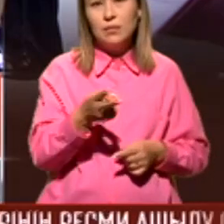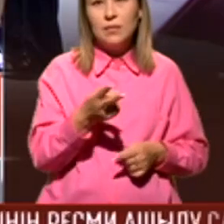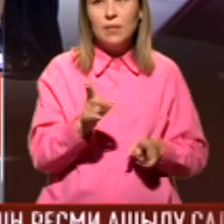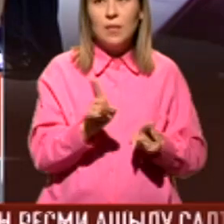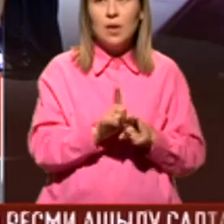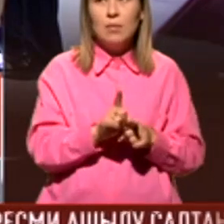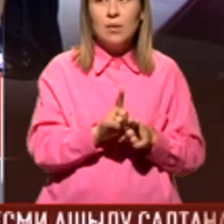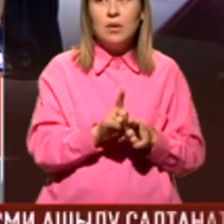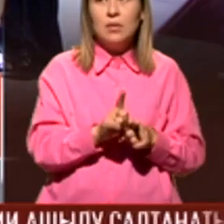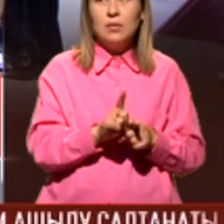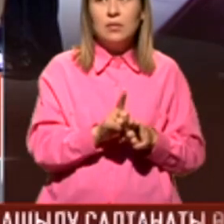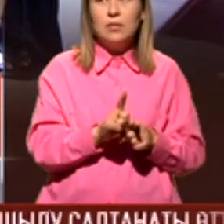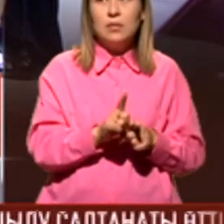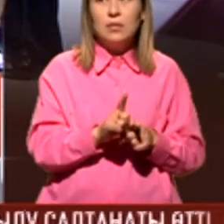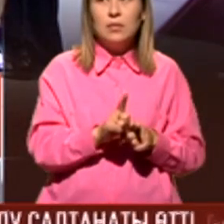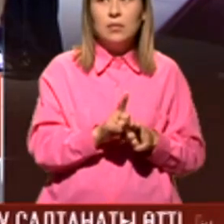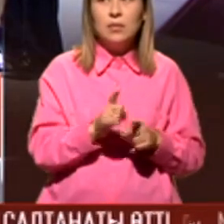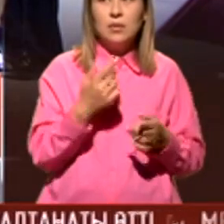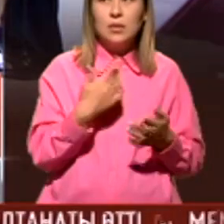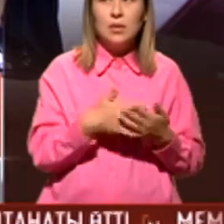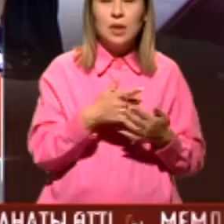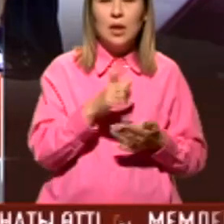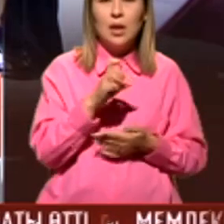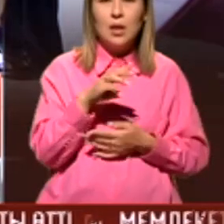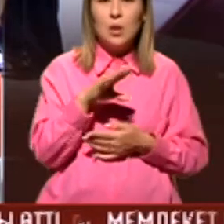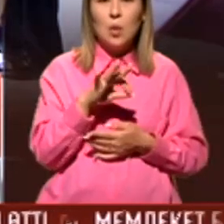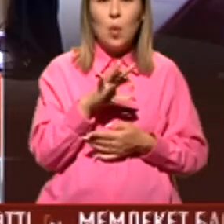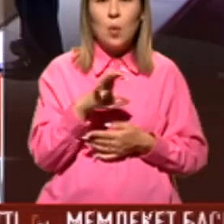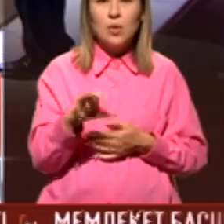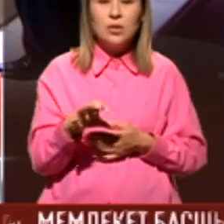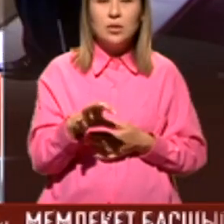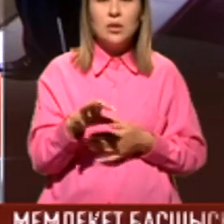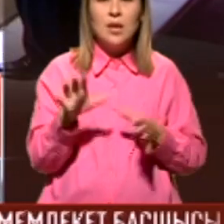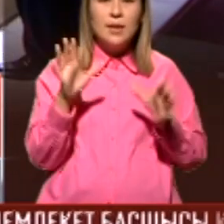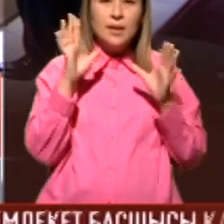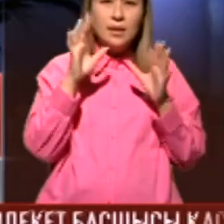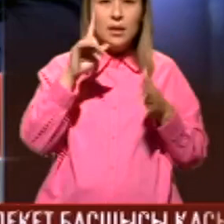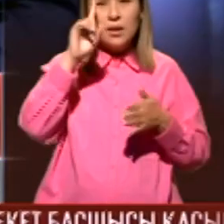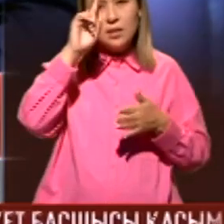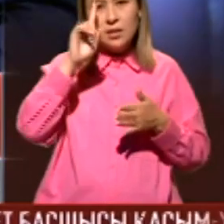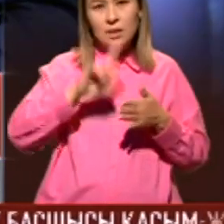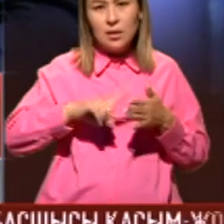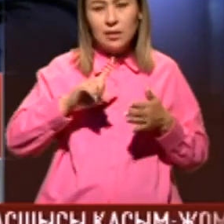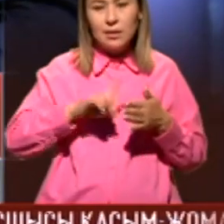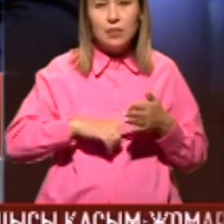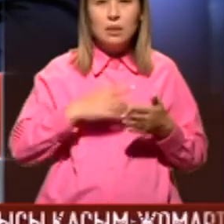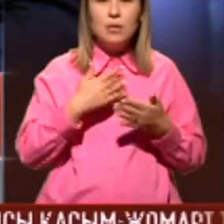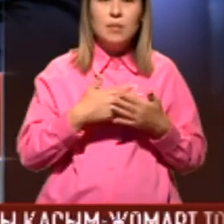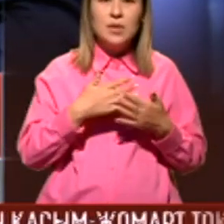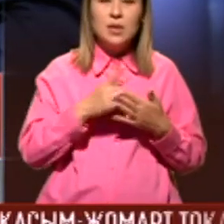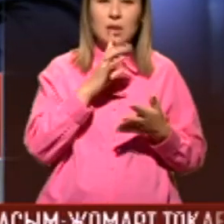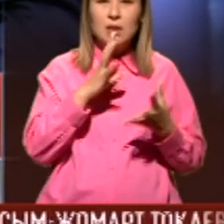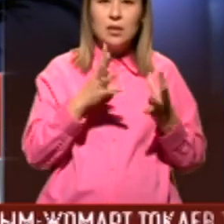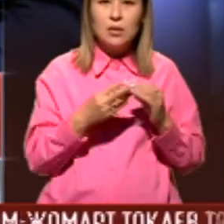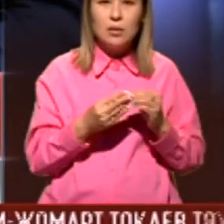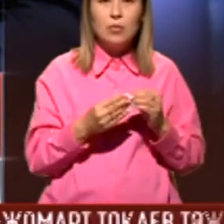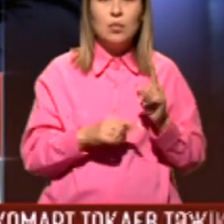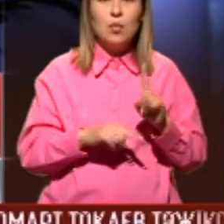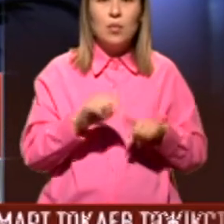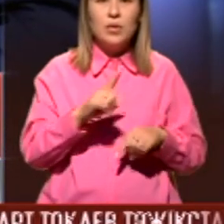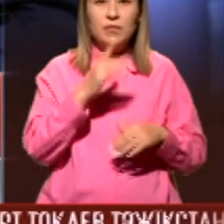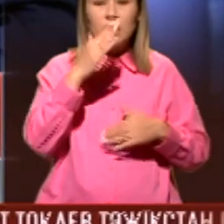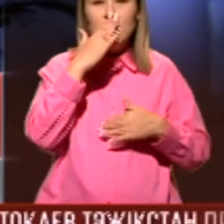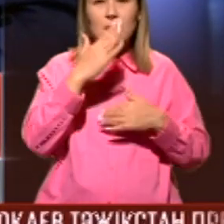сызғышпен сызғандай сала салған. Бұл жерде мысалға этностардың діни тілдік мәселелері бір-біріне туыс, рулық тұрғысынан